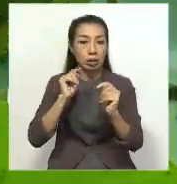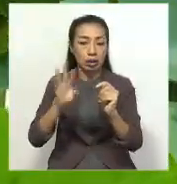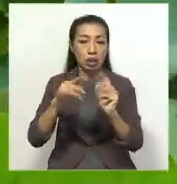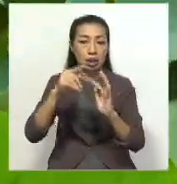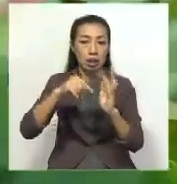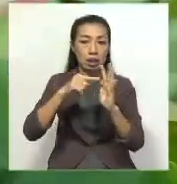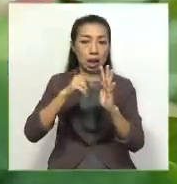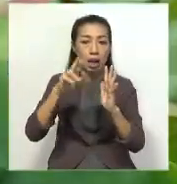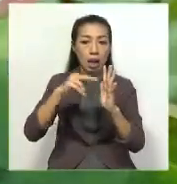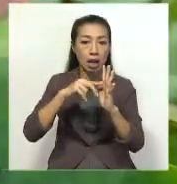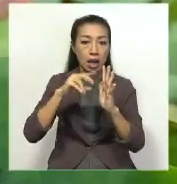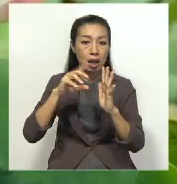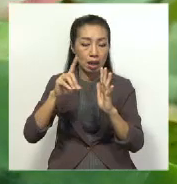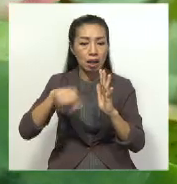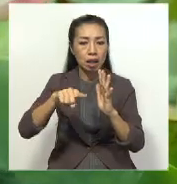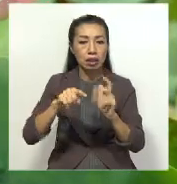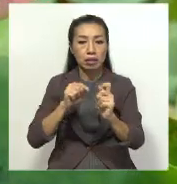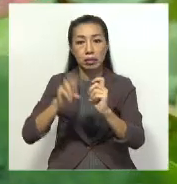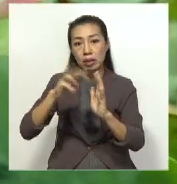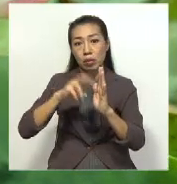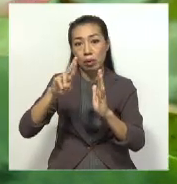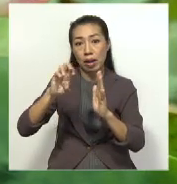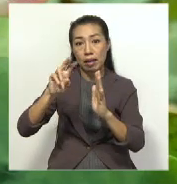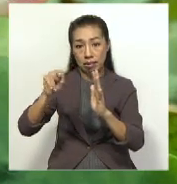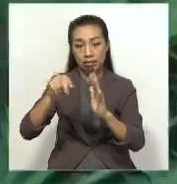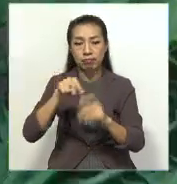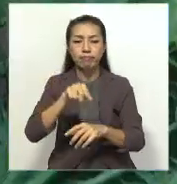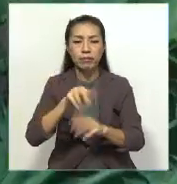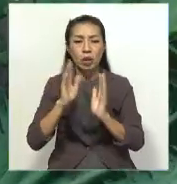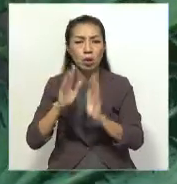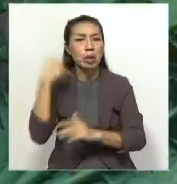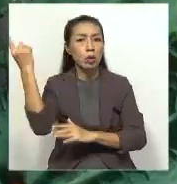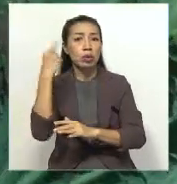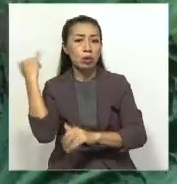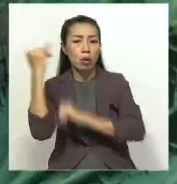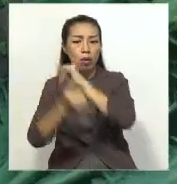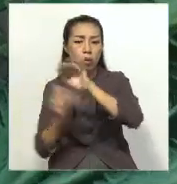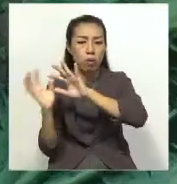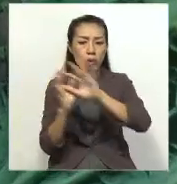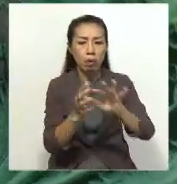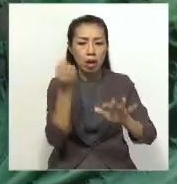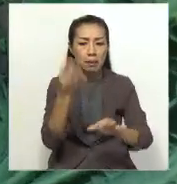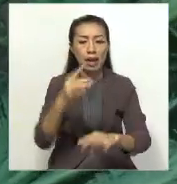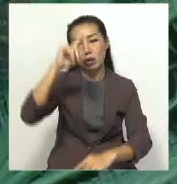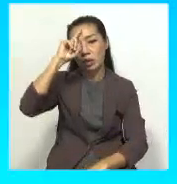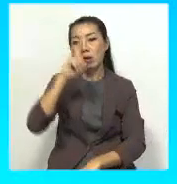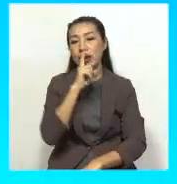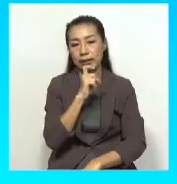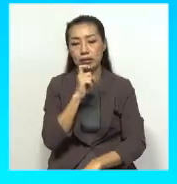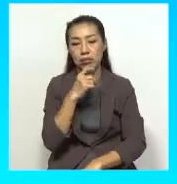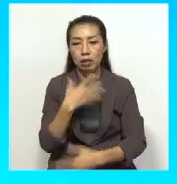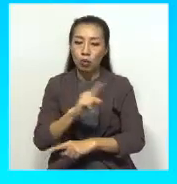านีส่วนใหญ่นักท่องเที่ยวที่เข้ามาชมก็จะมากันเยอะในช่วงวันอาทิตย์วันเสาร์วันอาทิตย์นะค